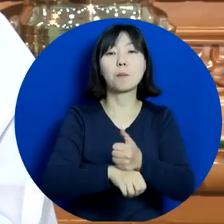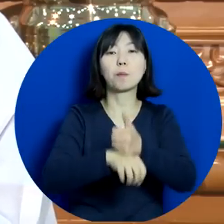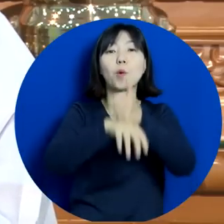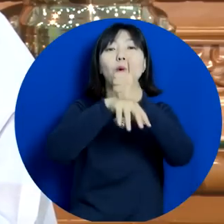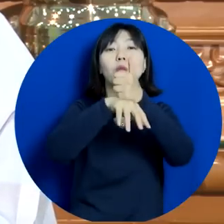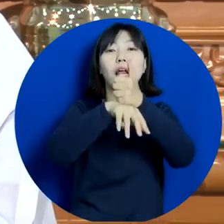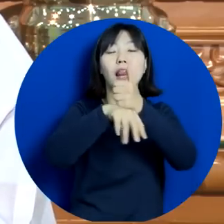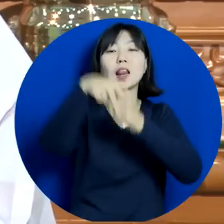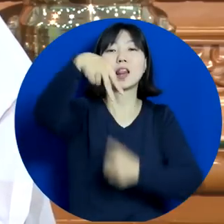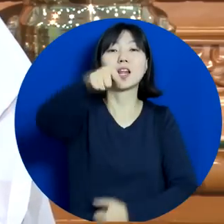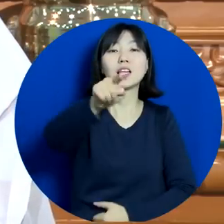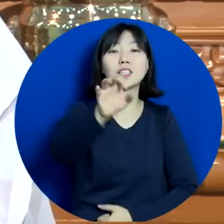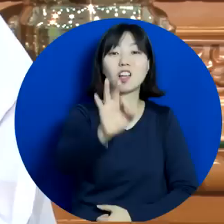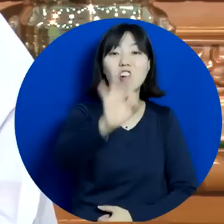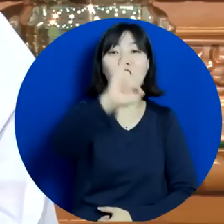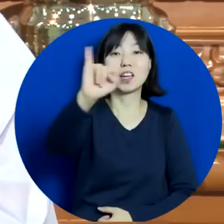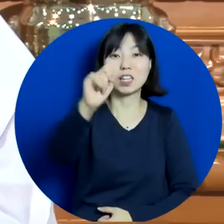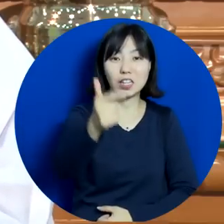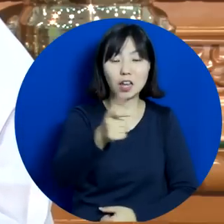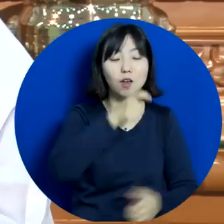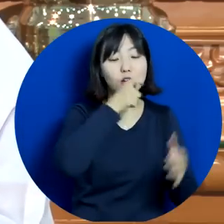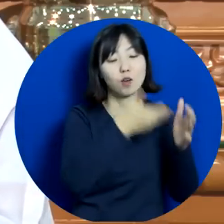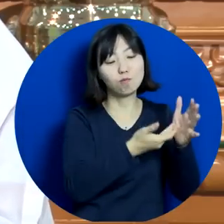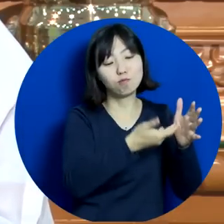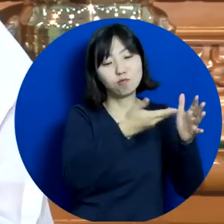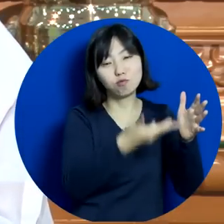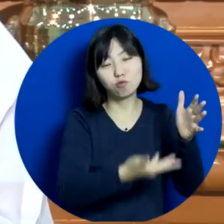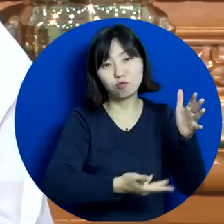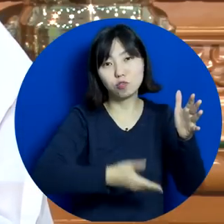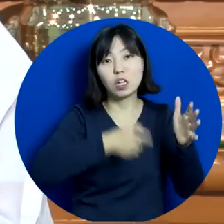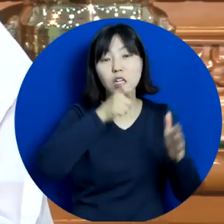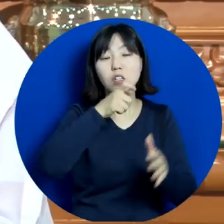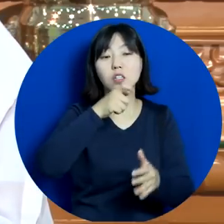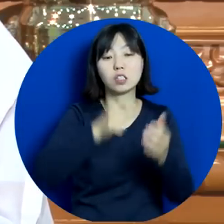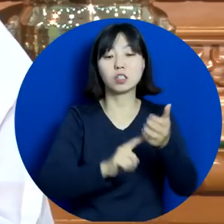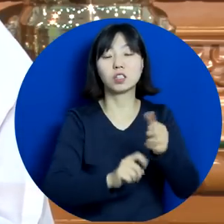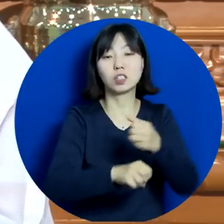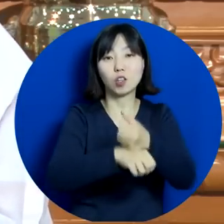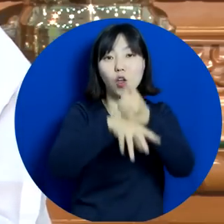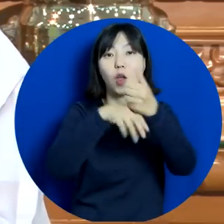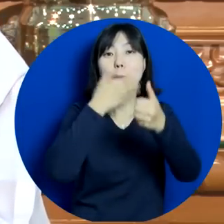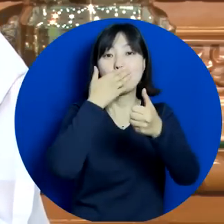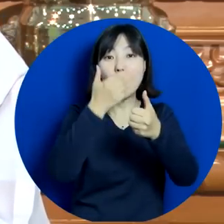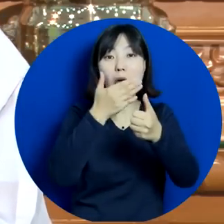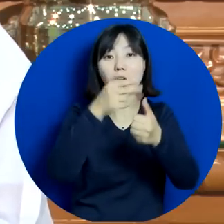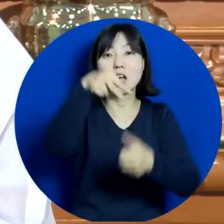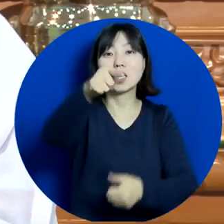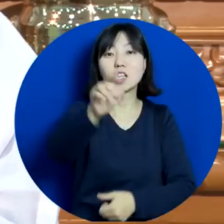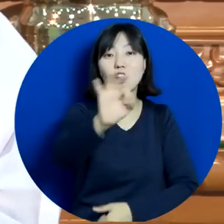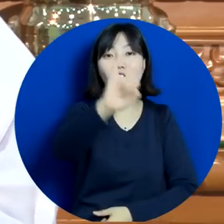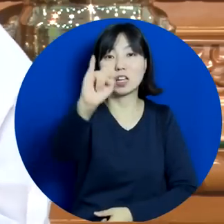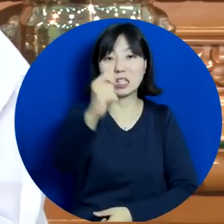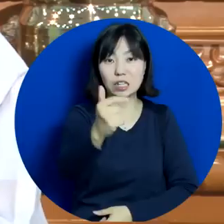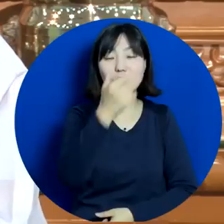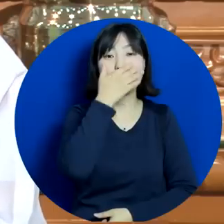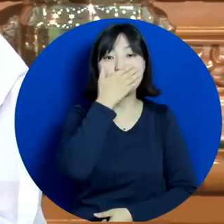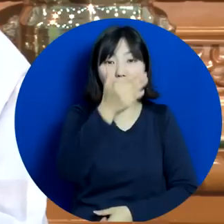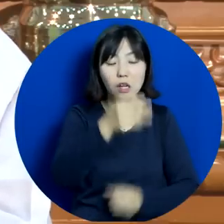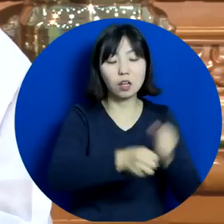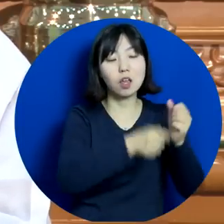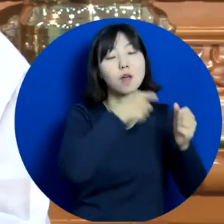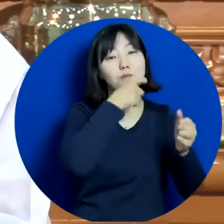성인의 되는 그 흐르는 물결에 합류했다. 그래서 예류 또는